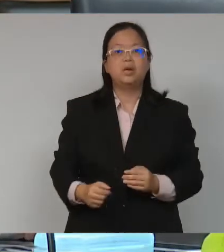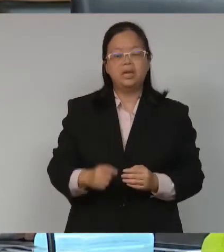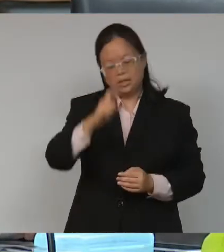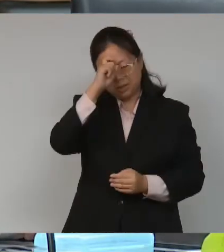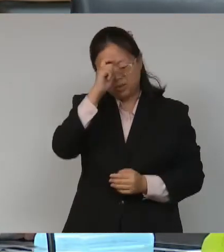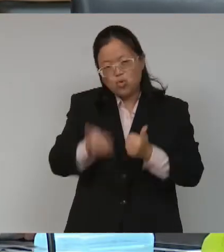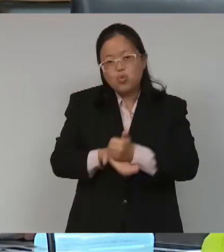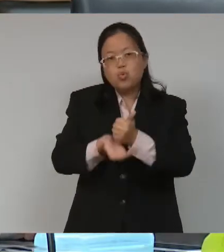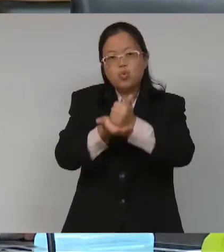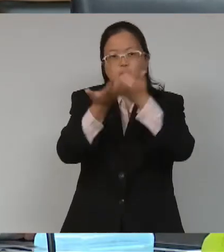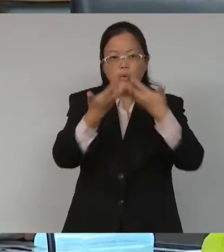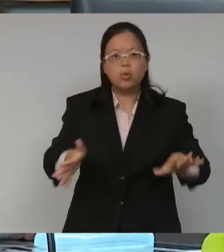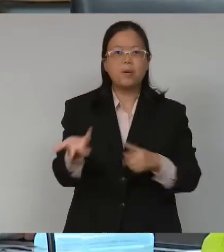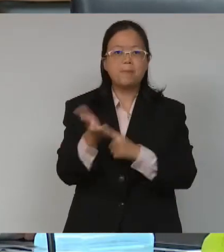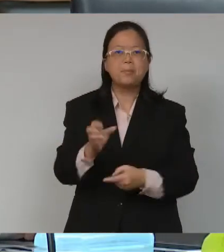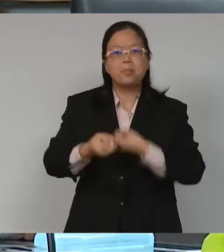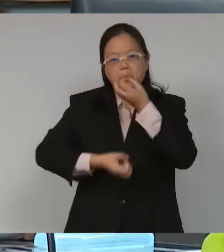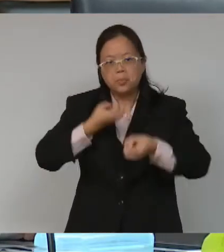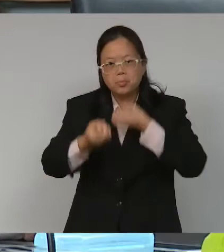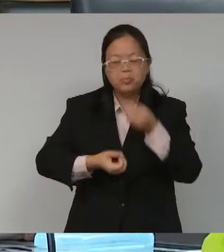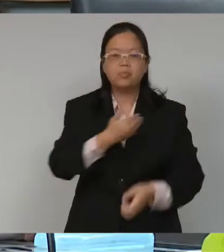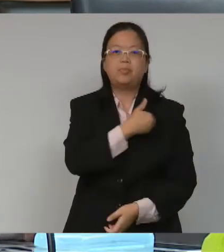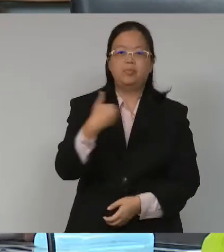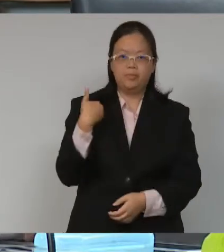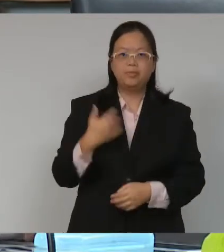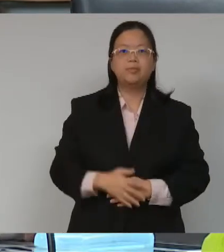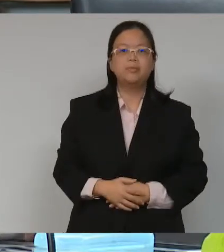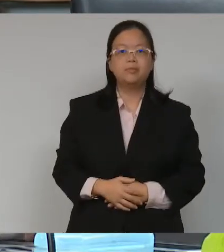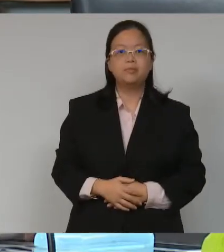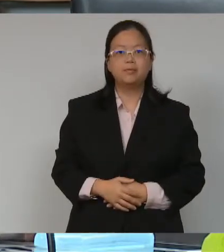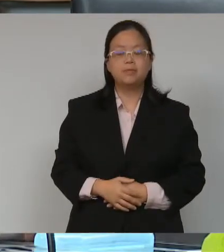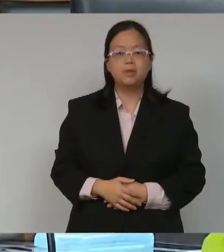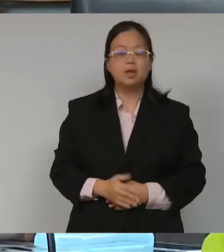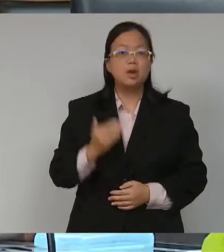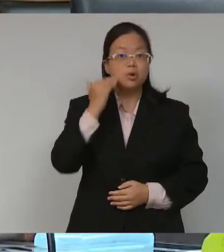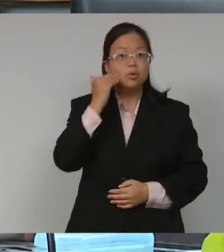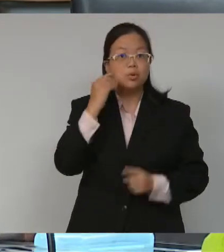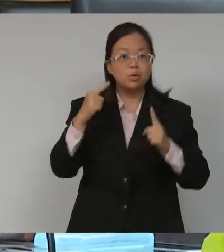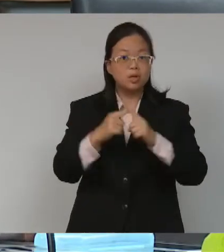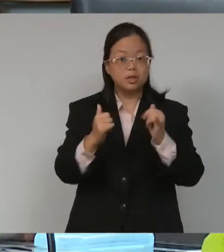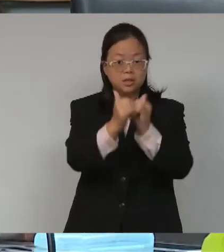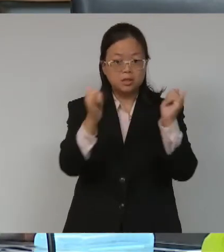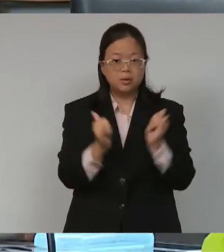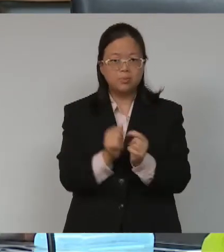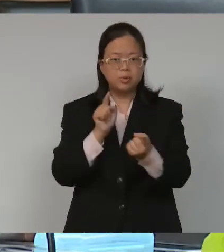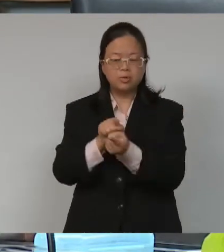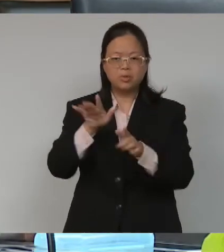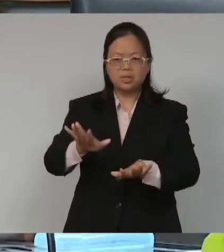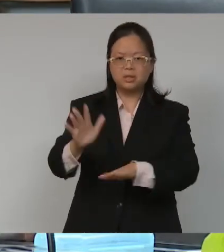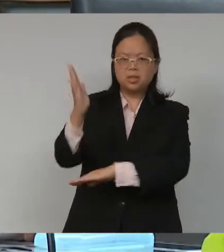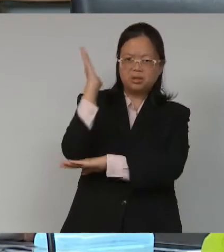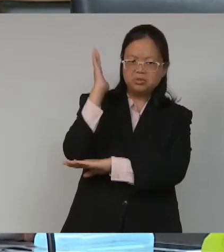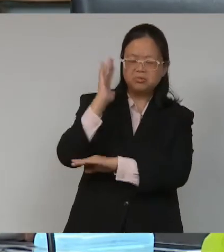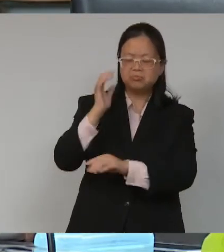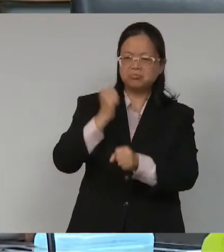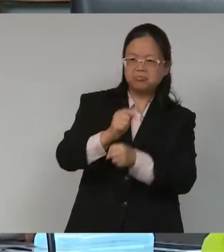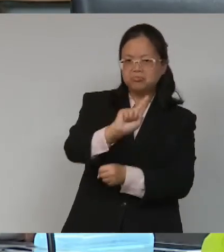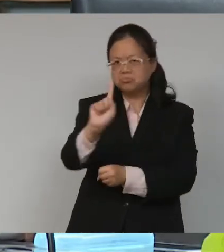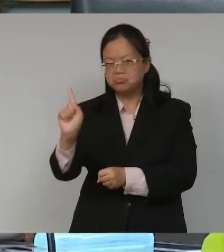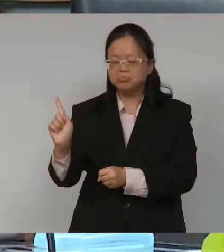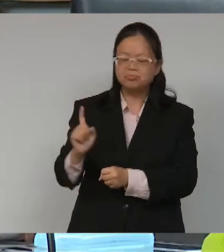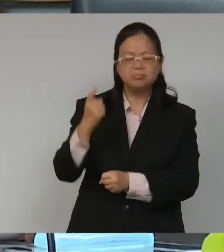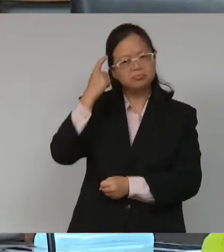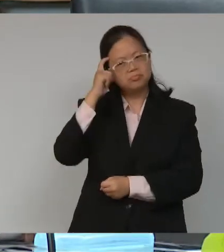意哦。然后如果人民呢对于政府现在的一些法令政策措施有哪